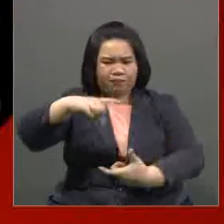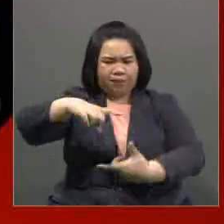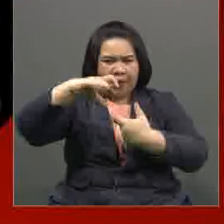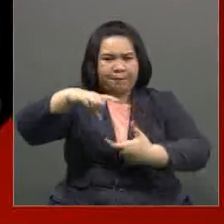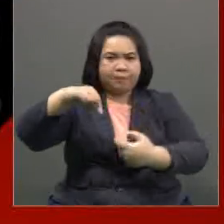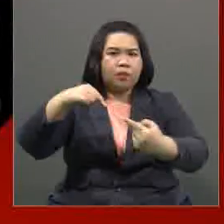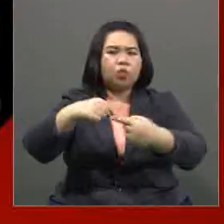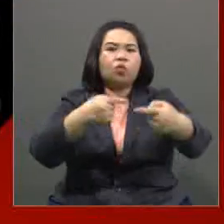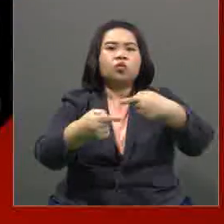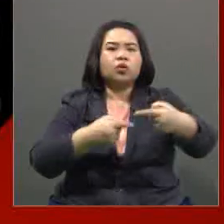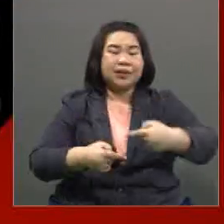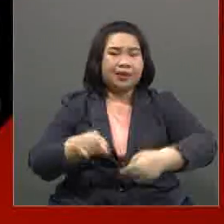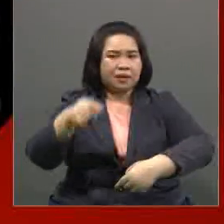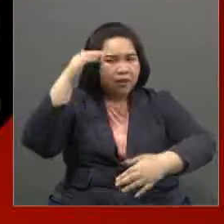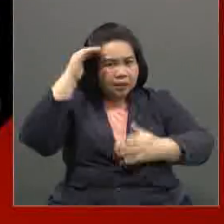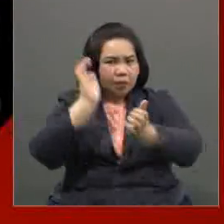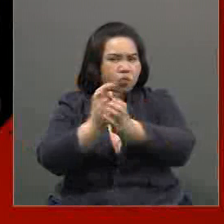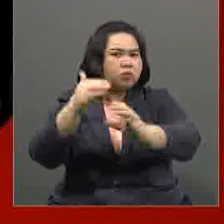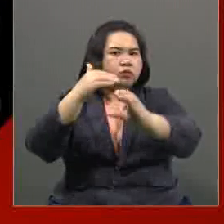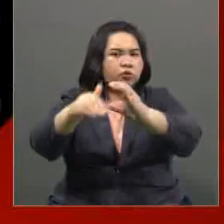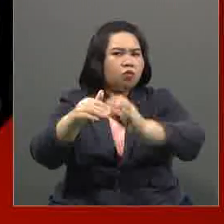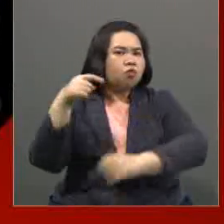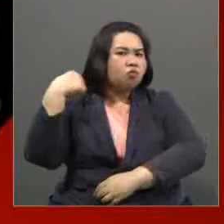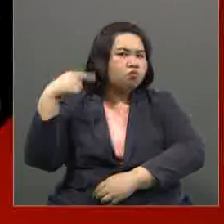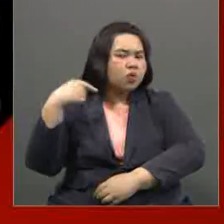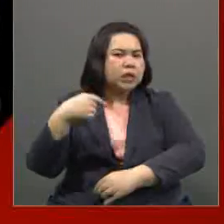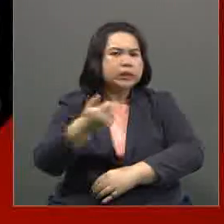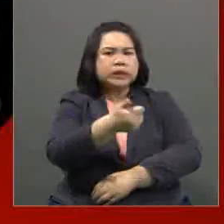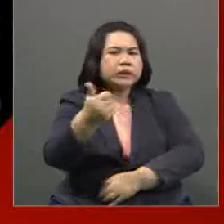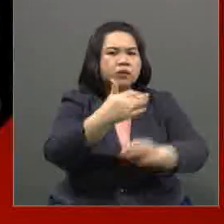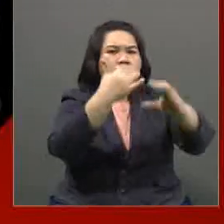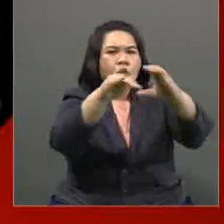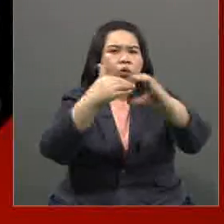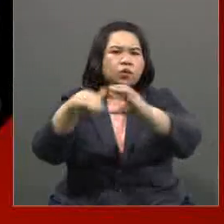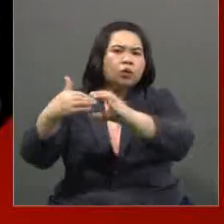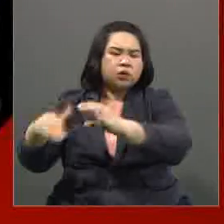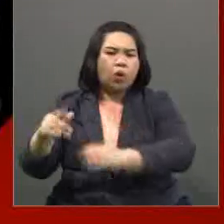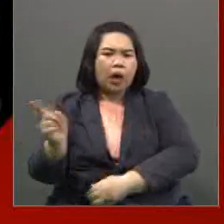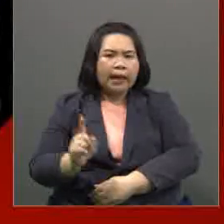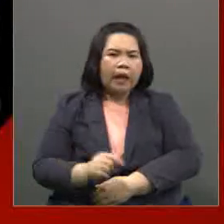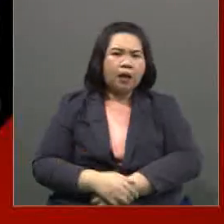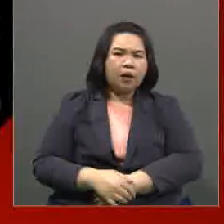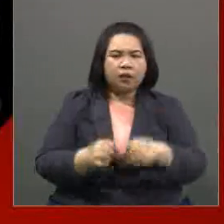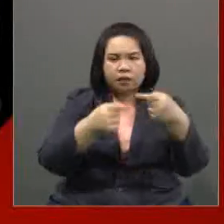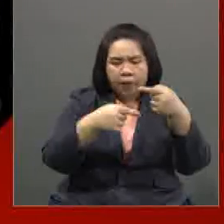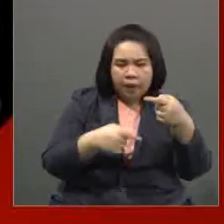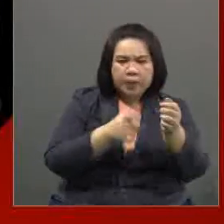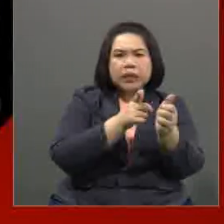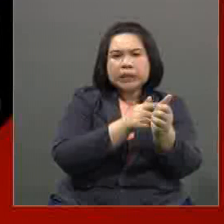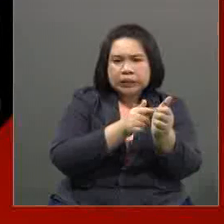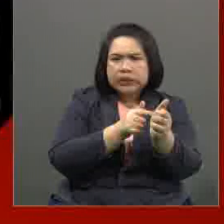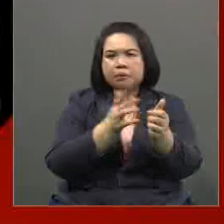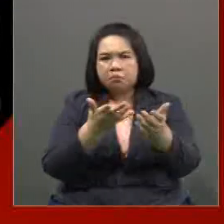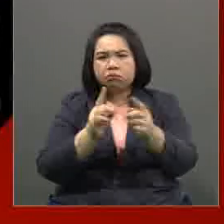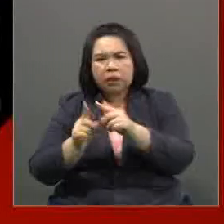ครับที่ตำรวจนายนี้เคยส่งไปหานักเรียนหญิงคนอื่นๆลักษณะคือการพูดคุยเชิงชู้สาวด้วยครับโดย